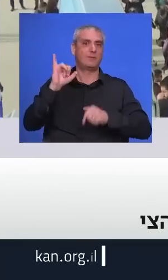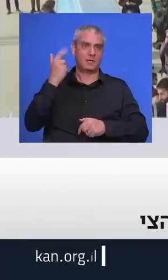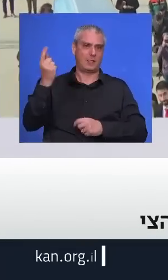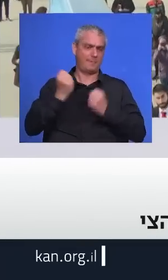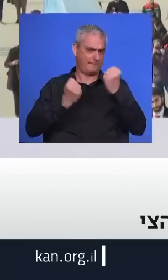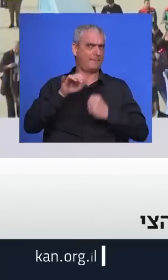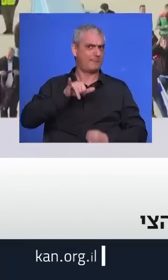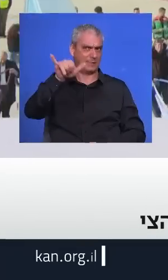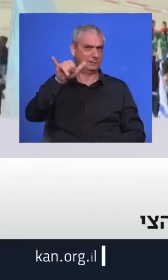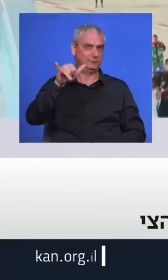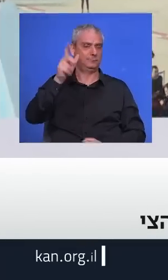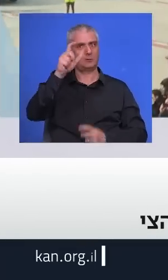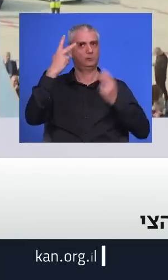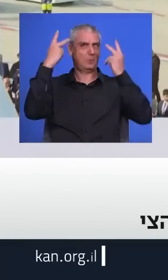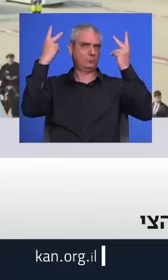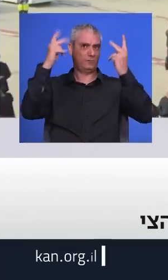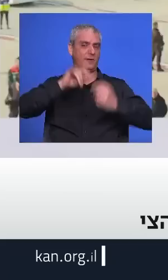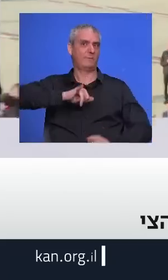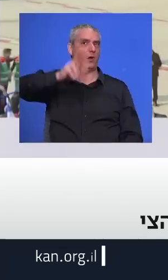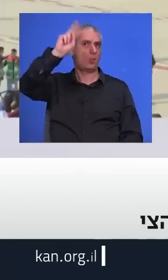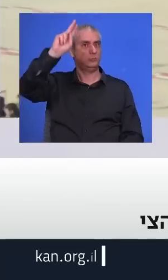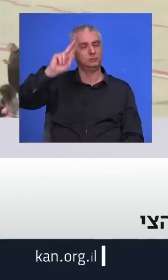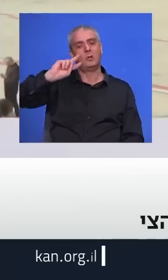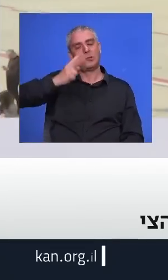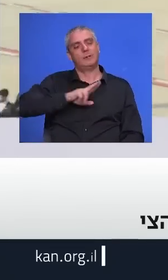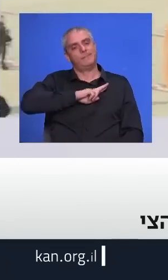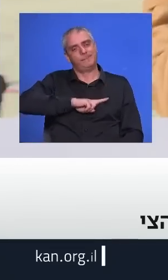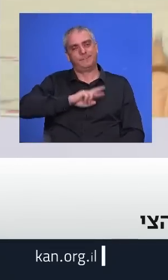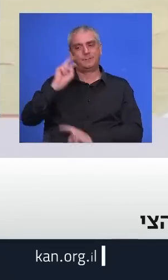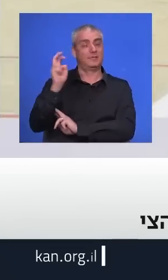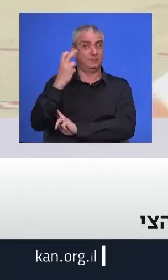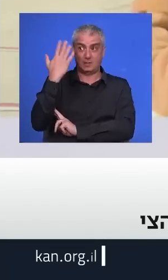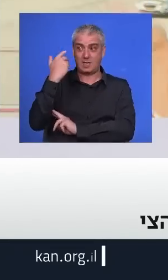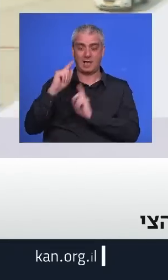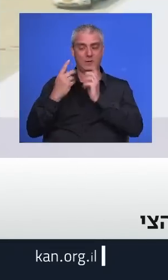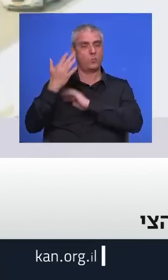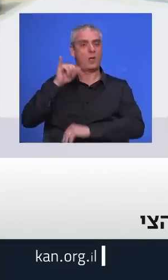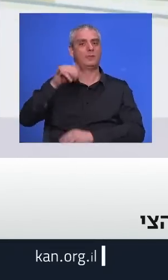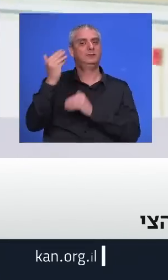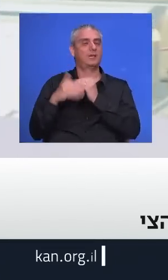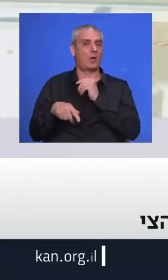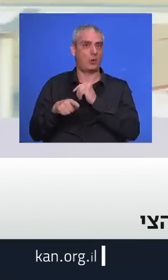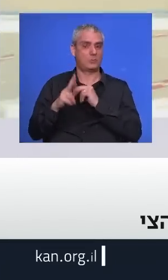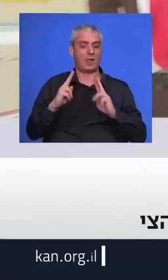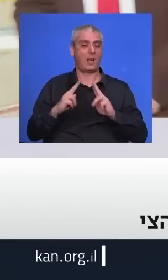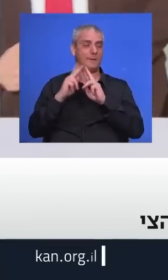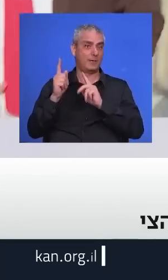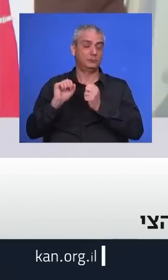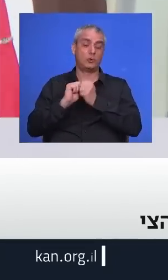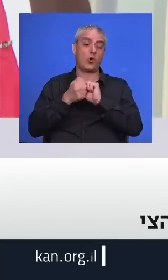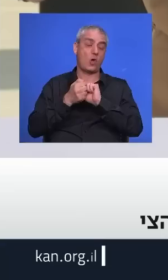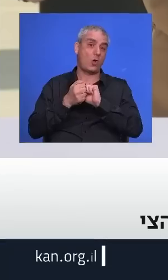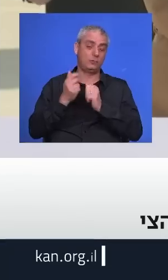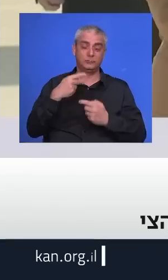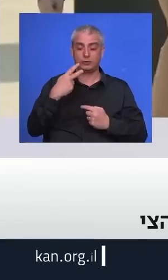מטיסים אח"מים כאלה ואחרים לחול, עוד פעם מתגייסים, אני מזכיר שזה גם היה באירוע של הטיסה האחרונה לפריז, או שאולי ביום